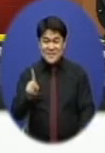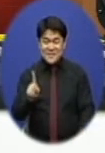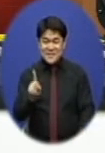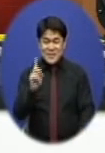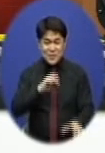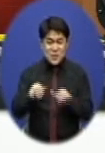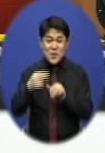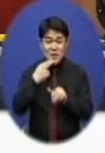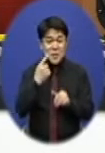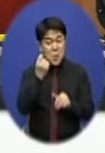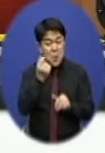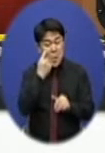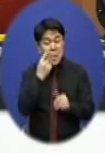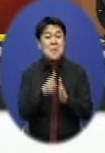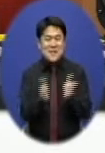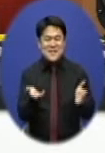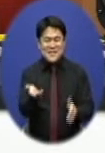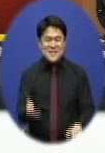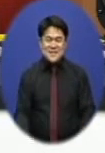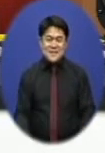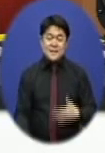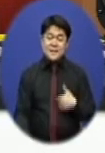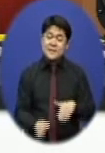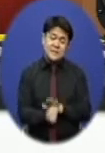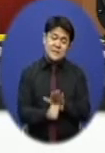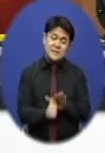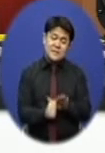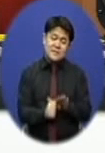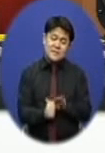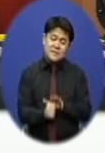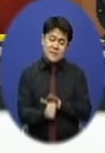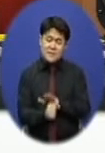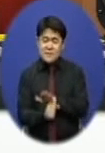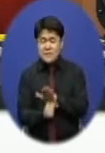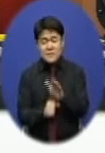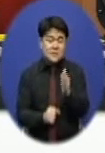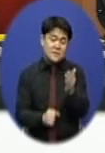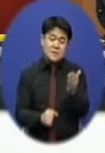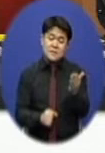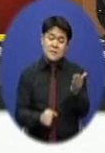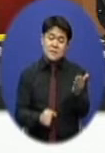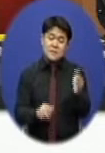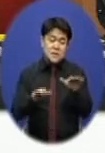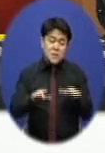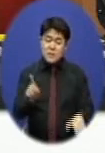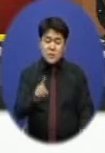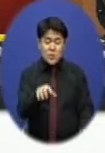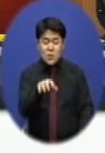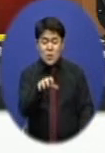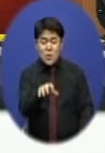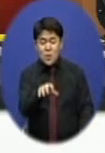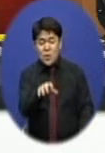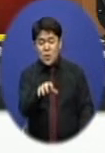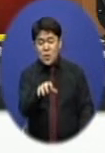자 해보겠습니다. 예. 내 사랑 지금 어디 짜잔